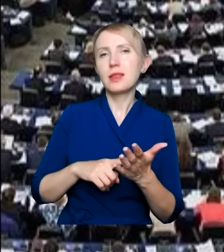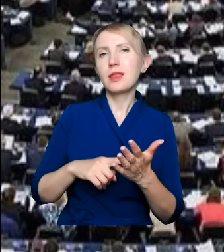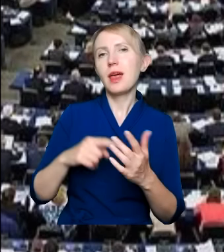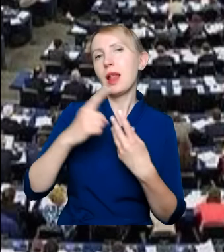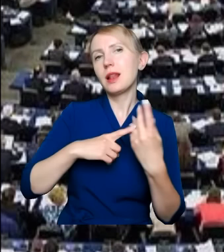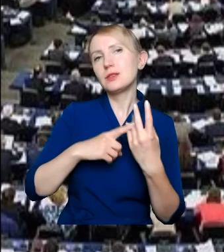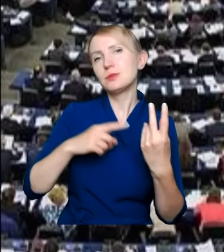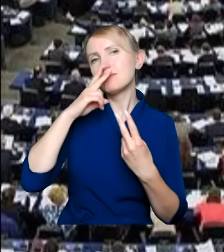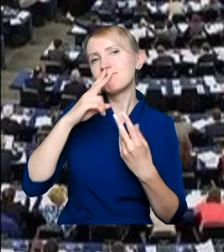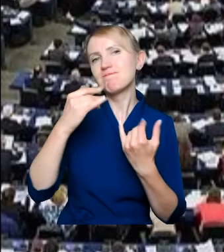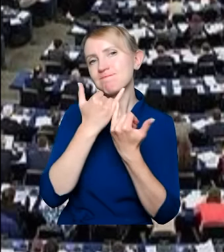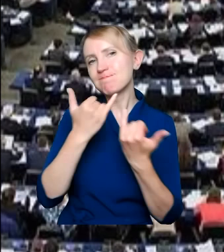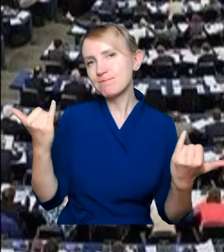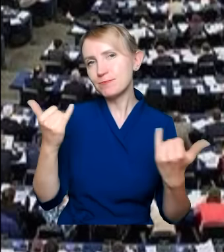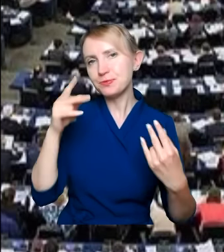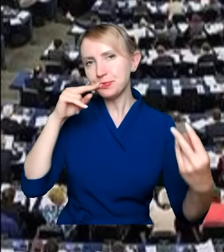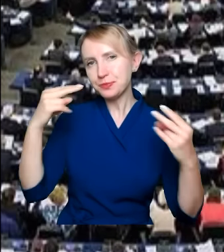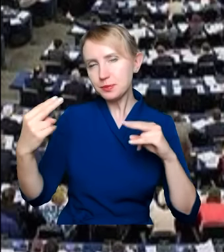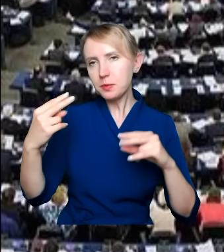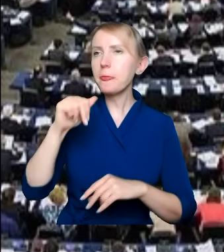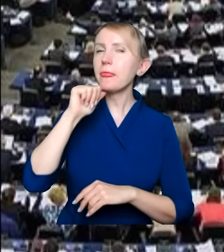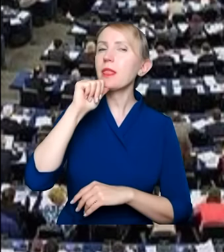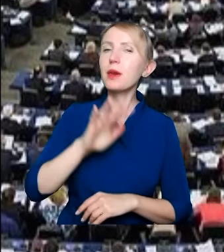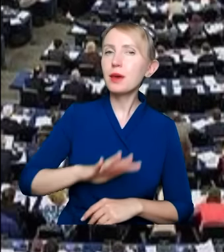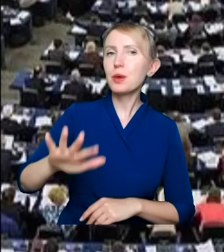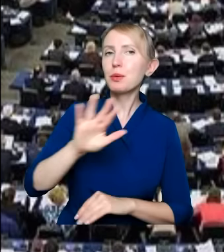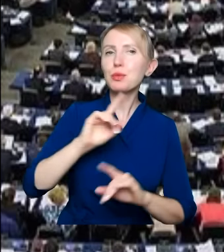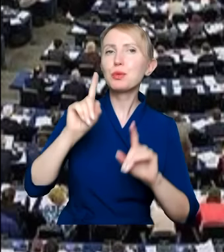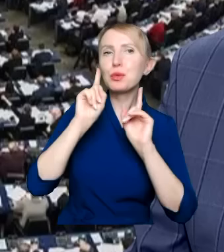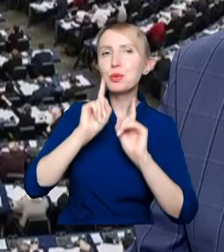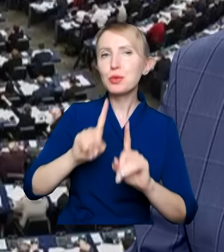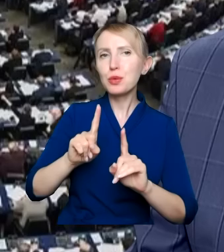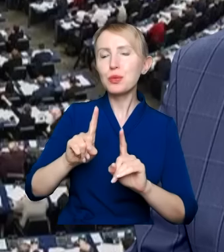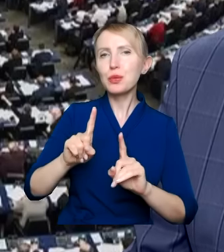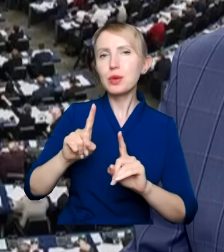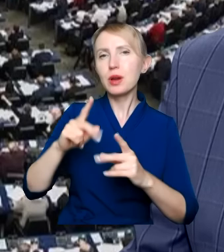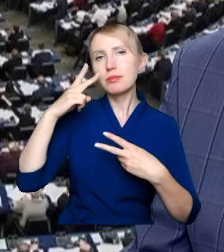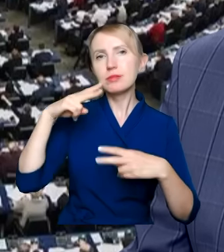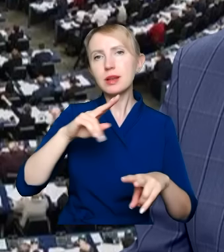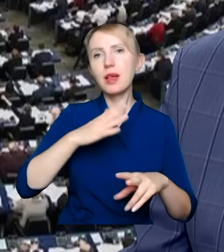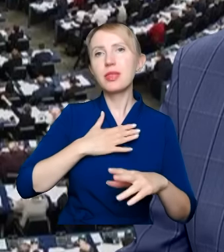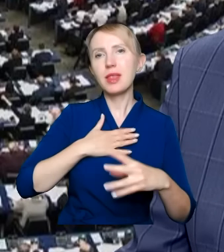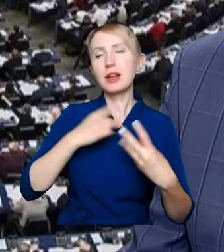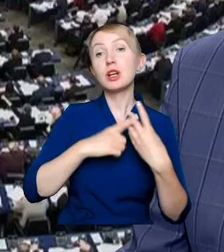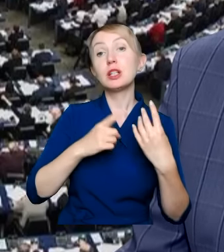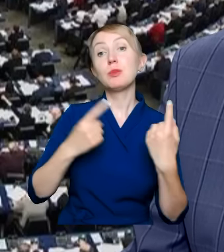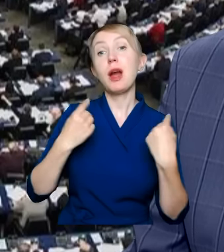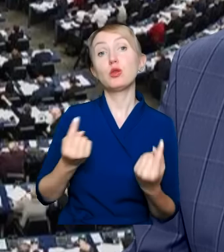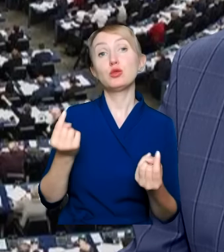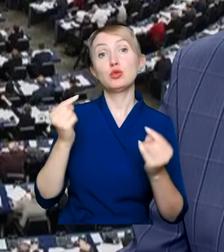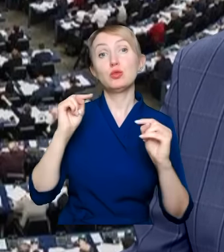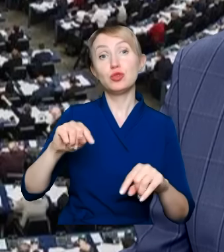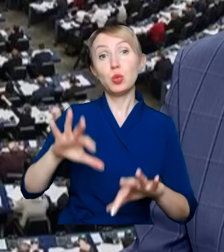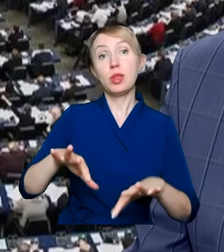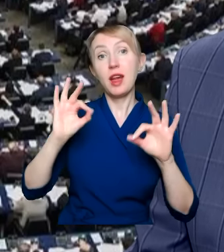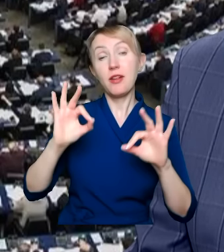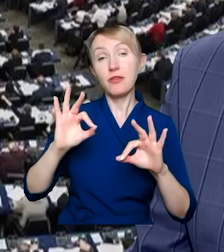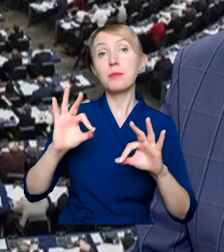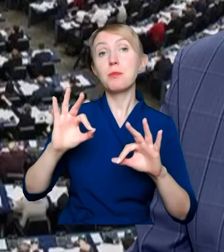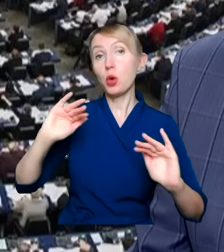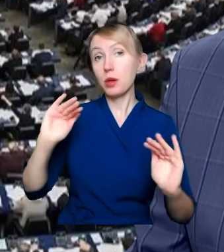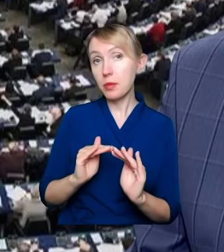i z perspektywy powiedzmy Europy faktycznie nasza frekwencja była niższa ale z perspektywy niekoniecznie